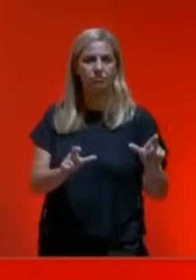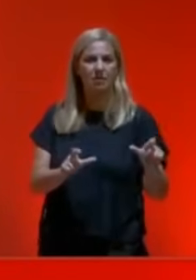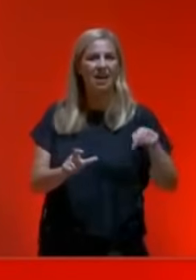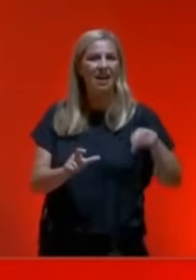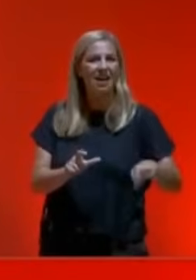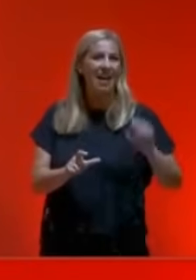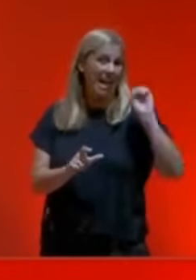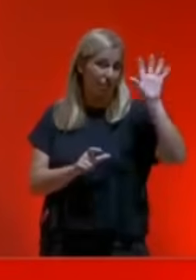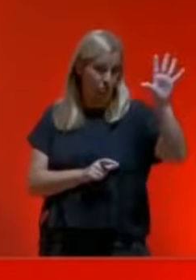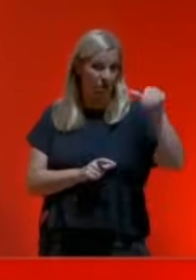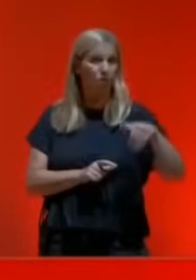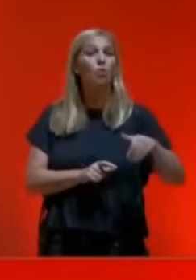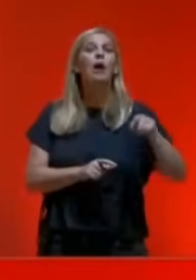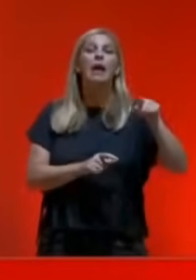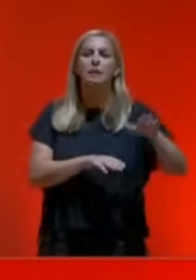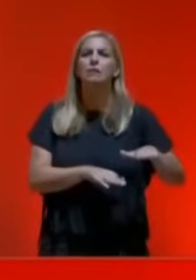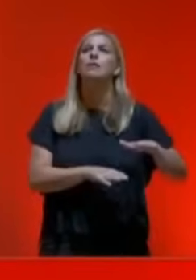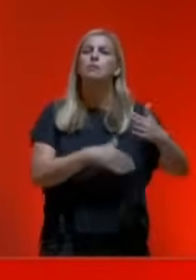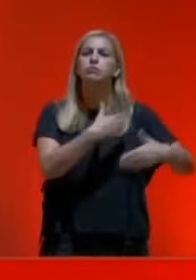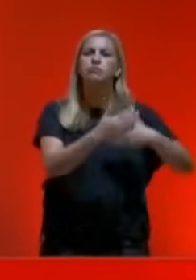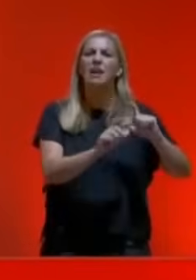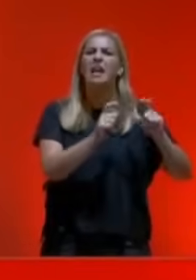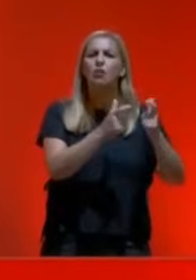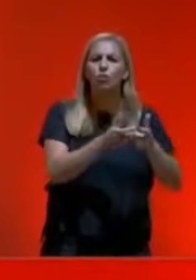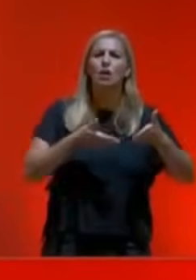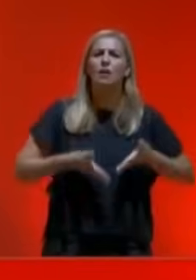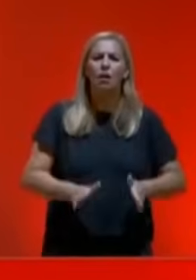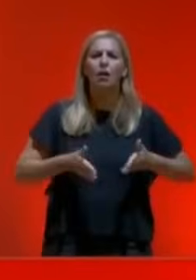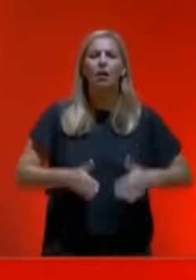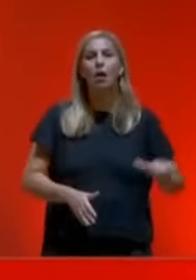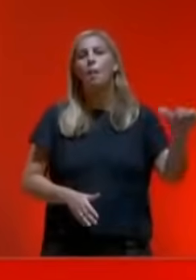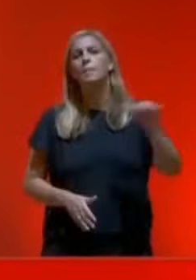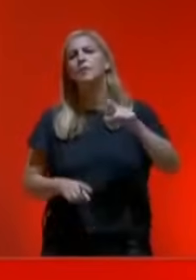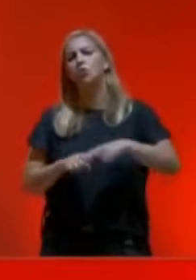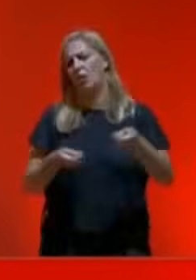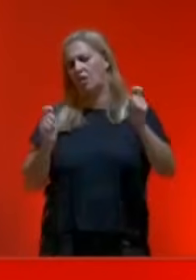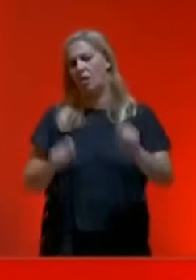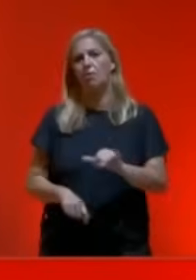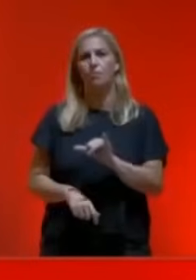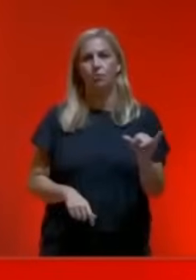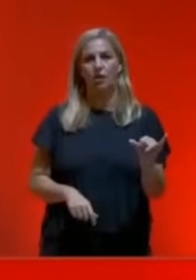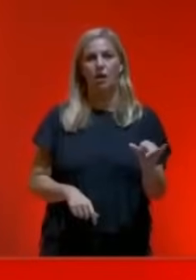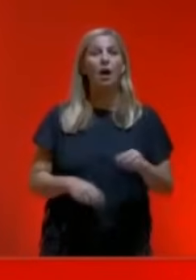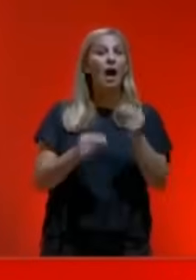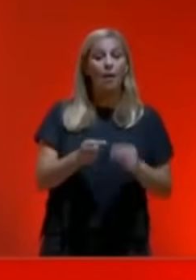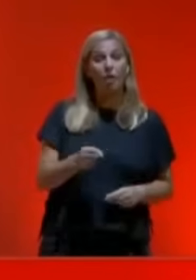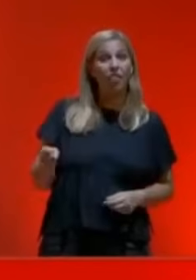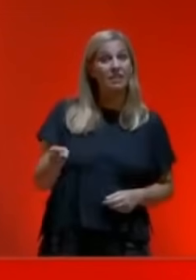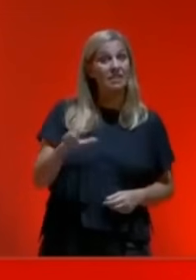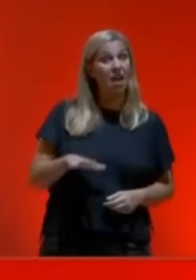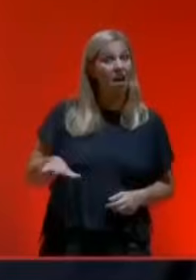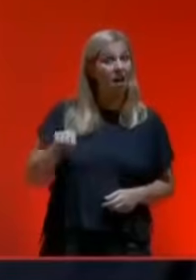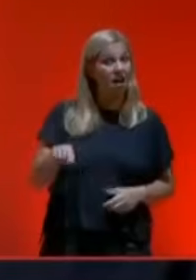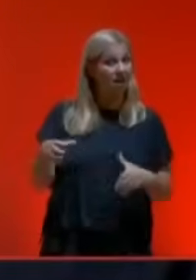οικογένειες και δύσκολα θα γυρίσουν στην πατρίδα τους. Και έτσι η δεξιά καταφέρνει να